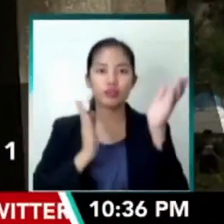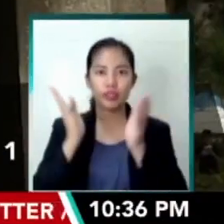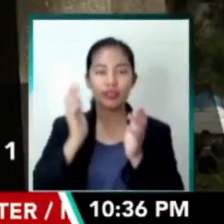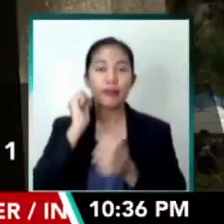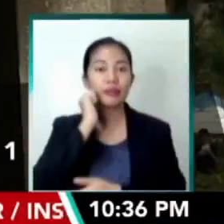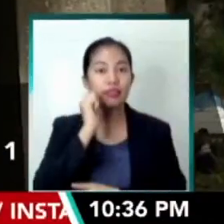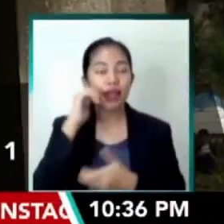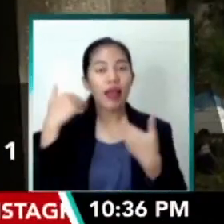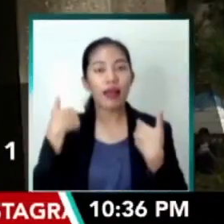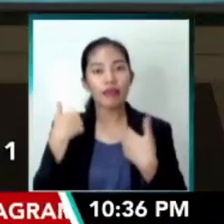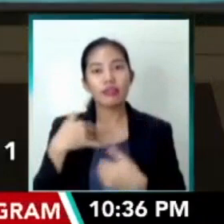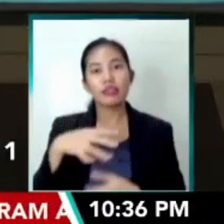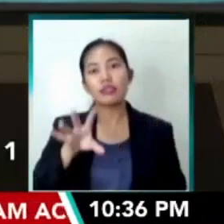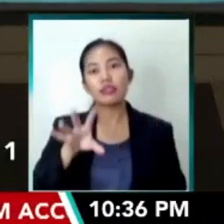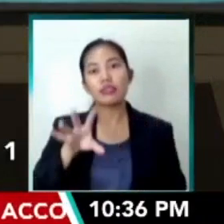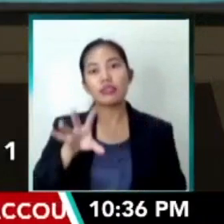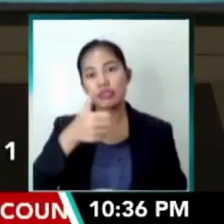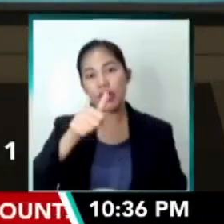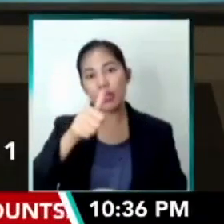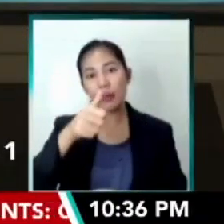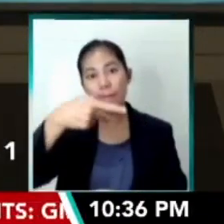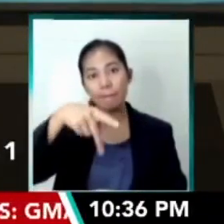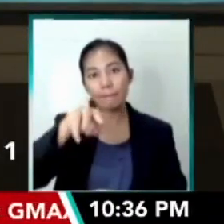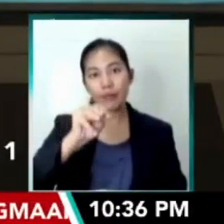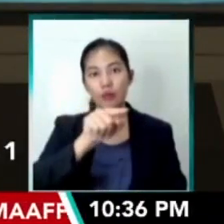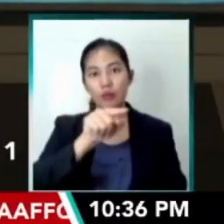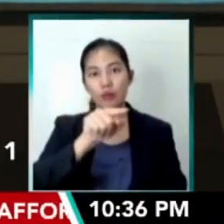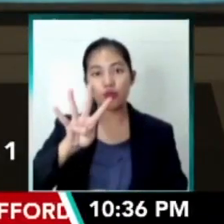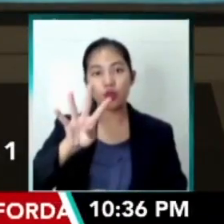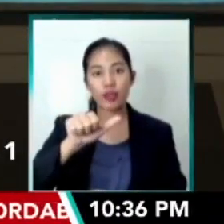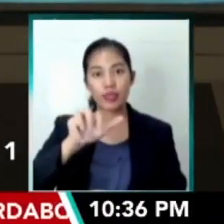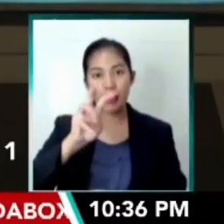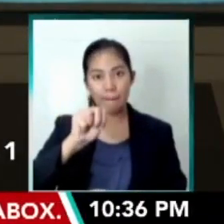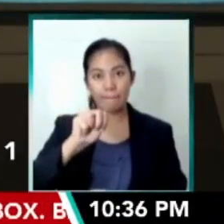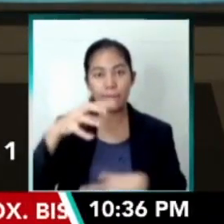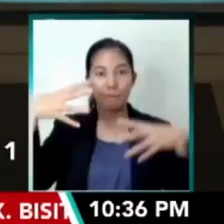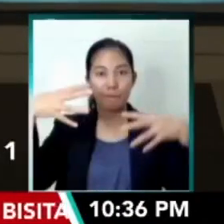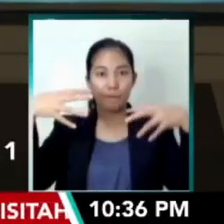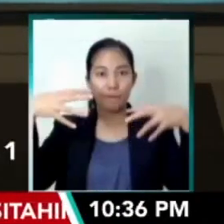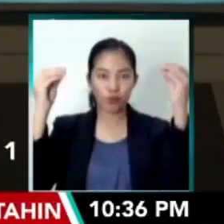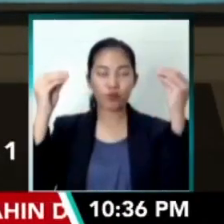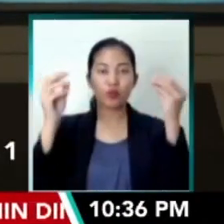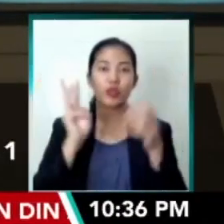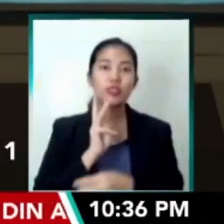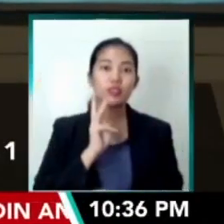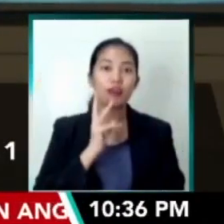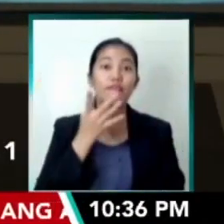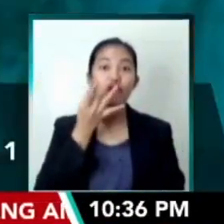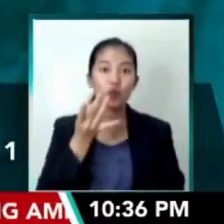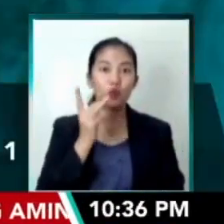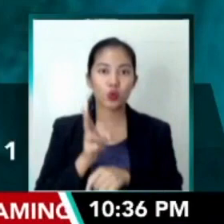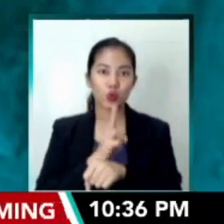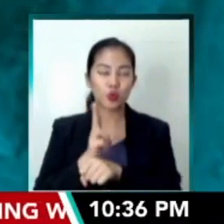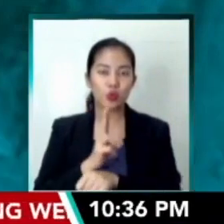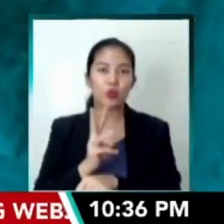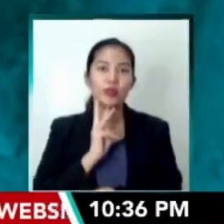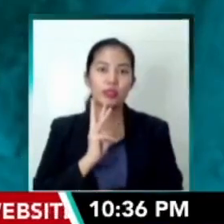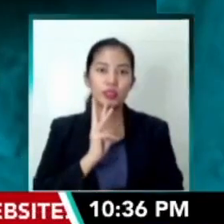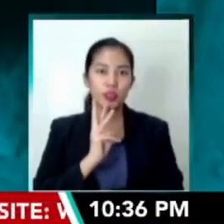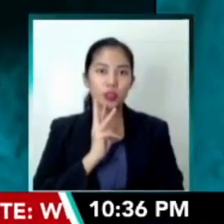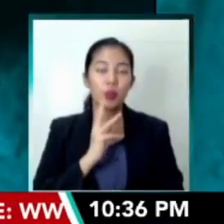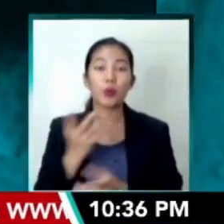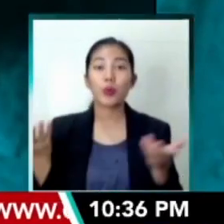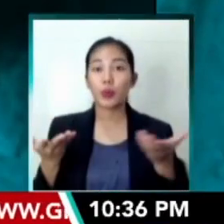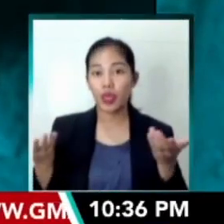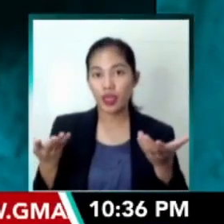6 ng gabi hanggang alas 4 ng madaling araw kung kailan konti ang kumukonsumo ng tubig. Apektado nito ang ilang bahagi ng Ubando